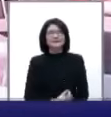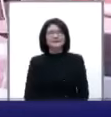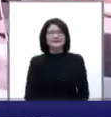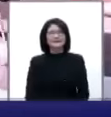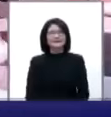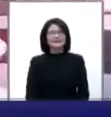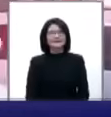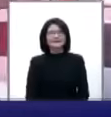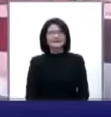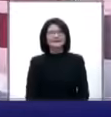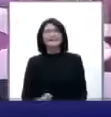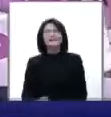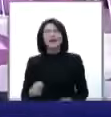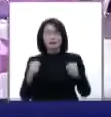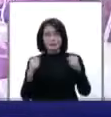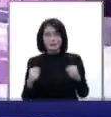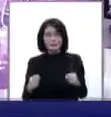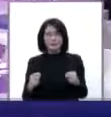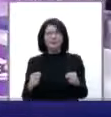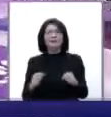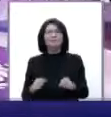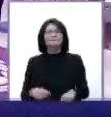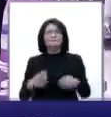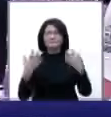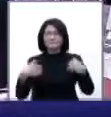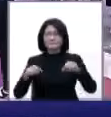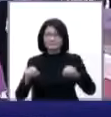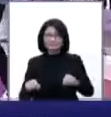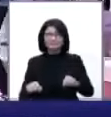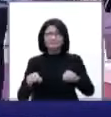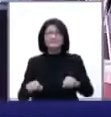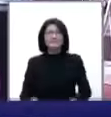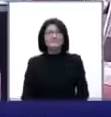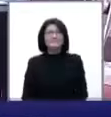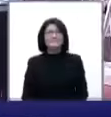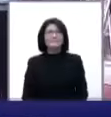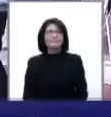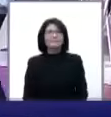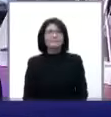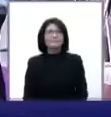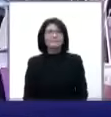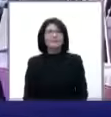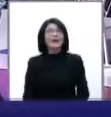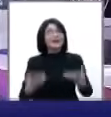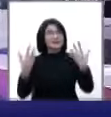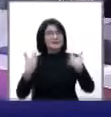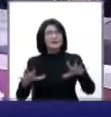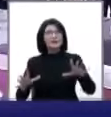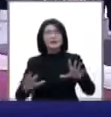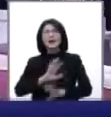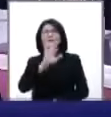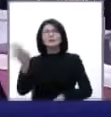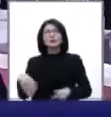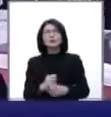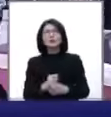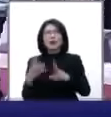eh seorang Solo yang tadi sudah saya sampaikan cross cultural ini ini sampai dengan menembus batasnya dan kemudian keluarlah